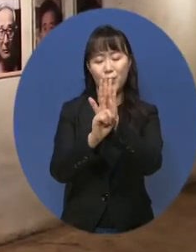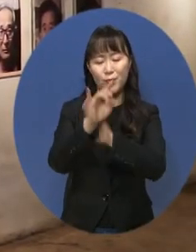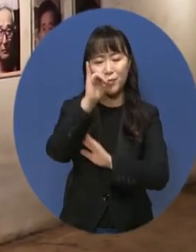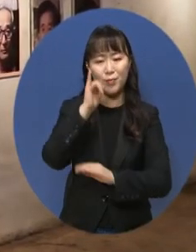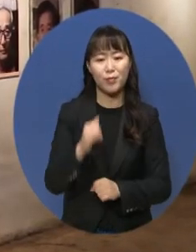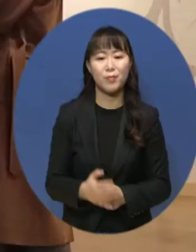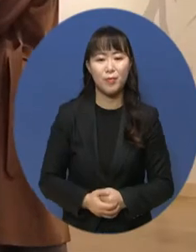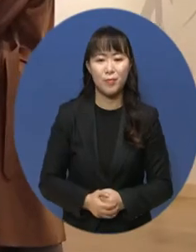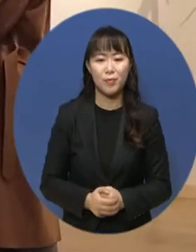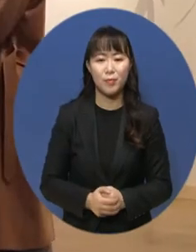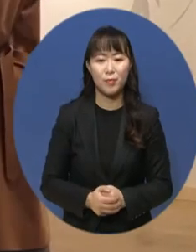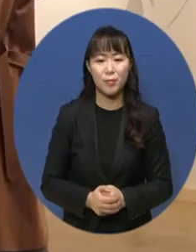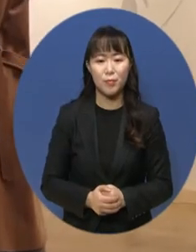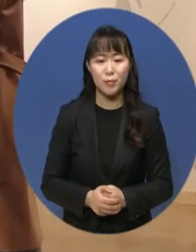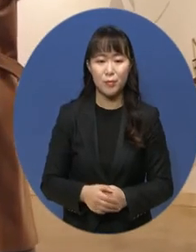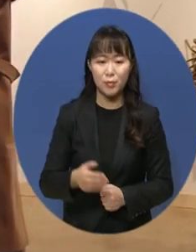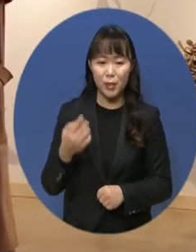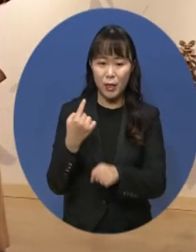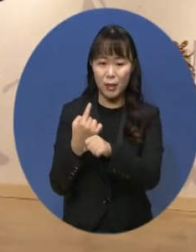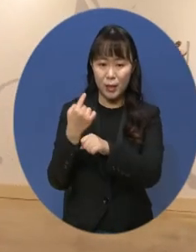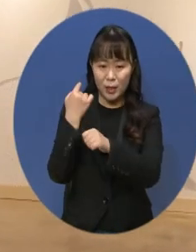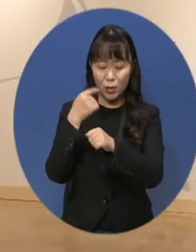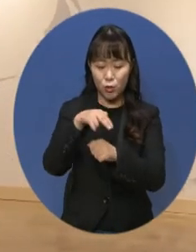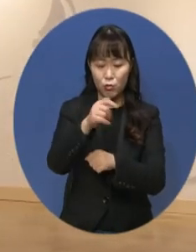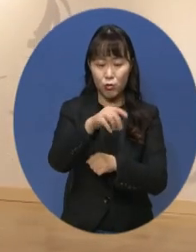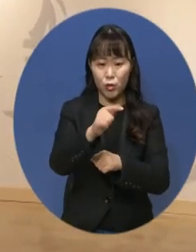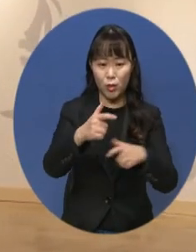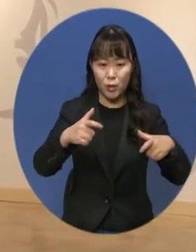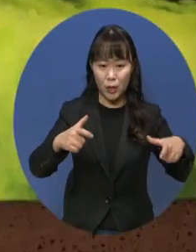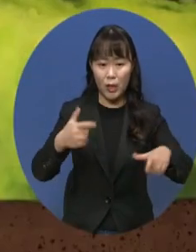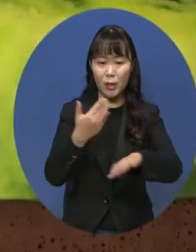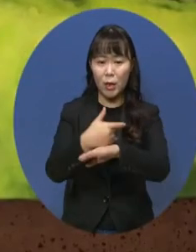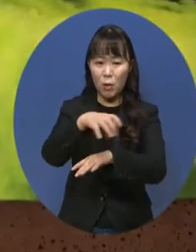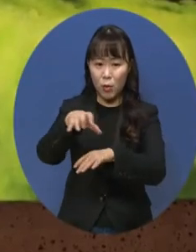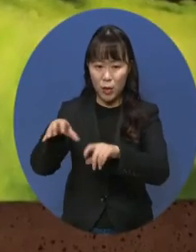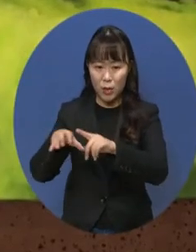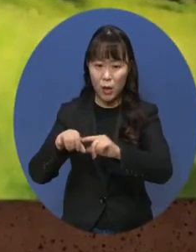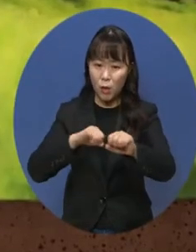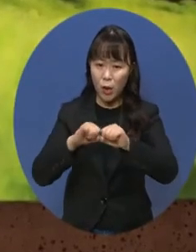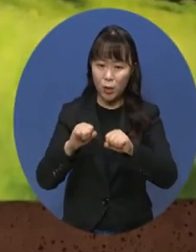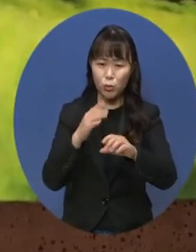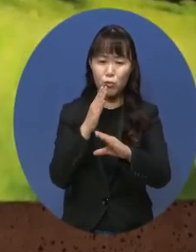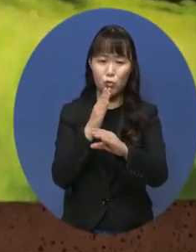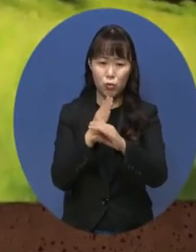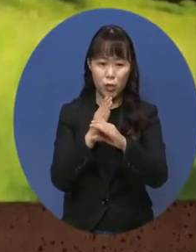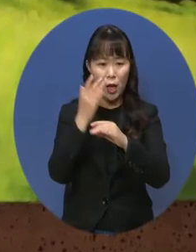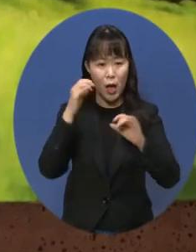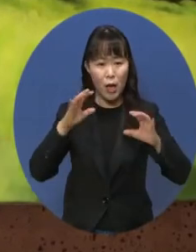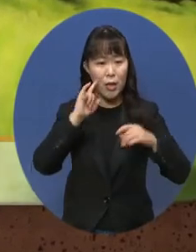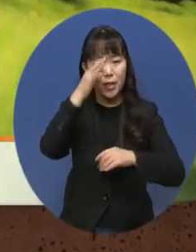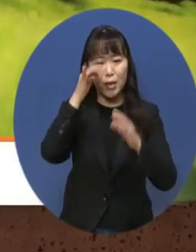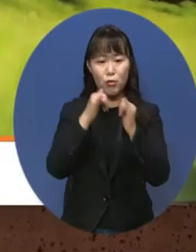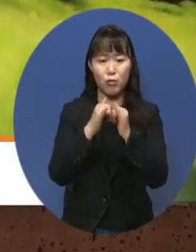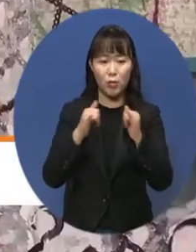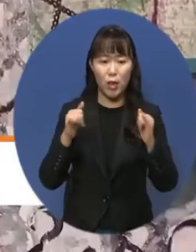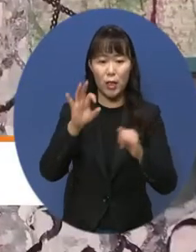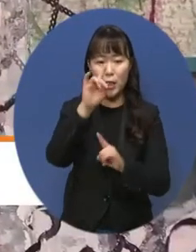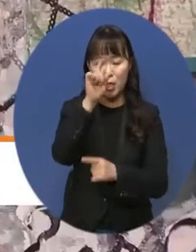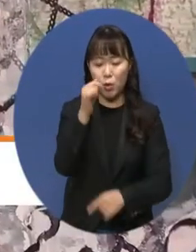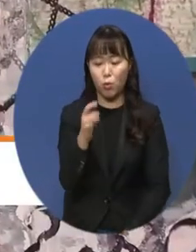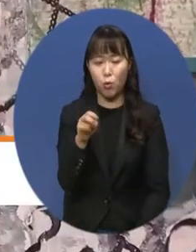있습니다. 지난해 순천 지역과 타지역에서 창작활동을 하고 있는 국내 예술가